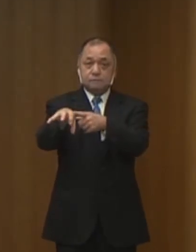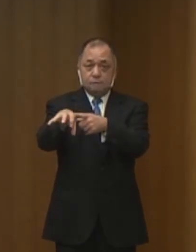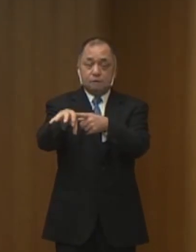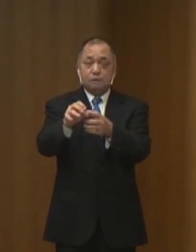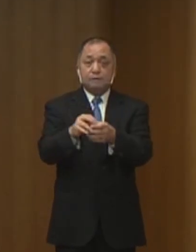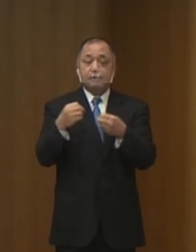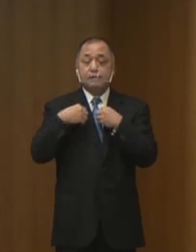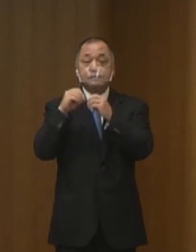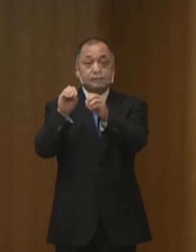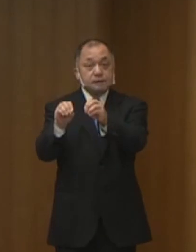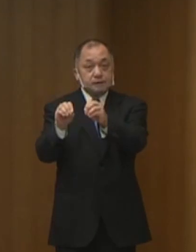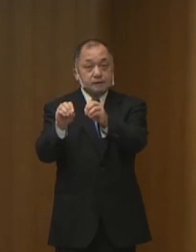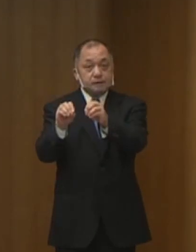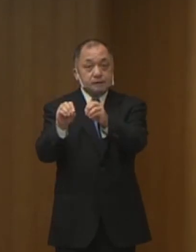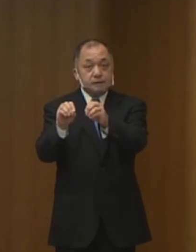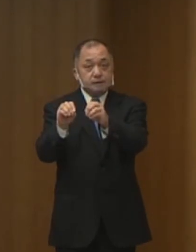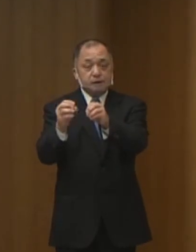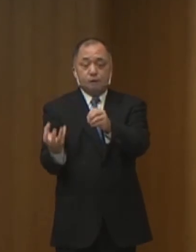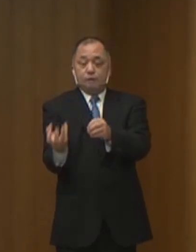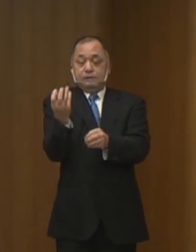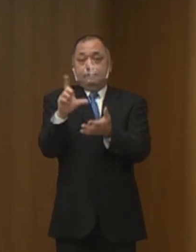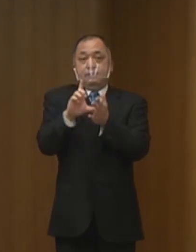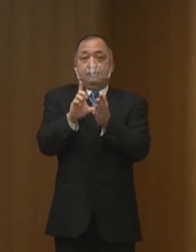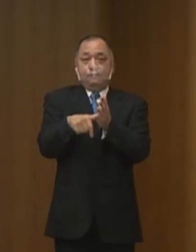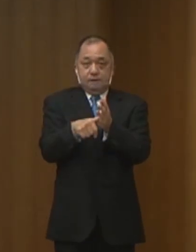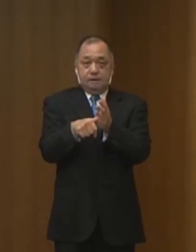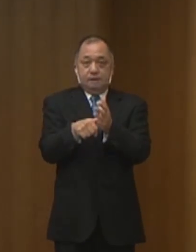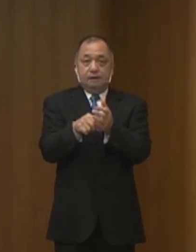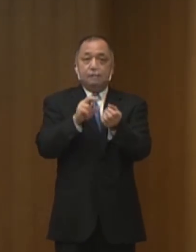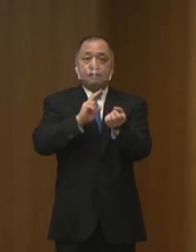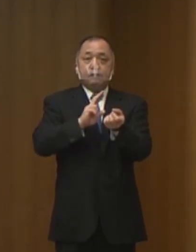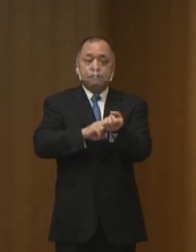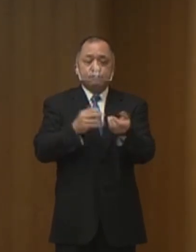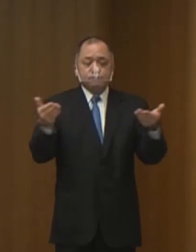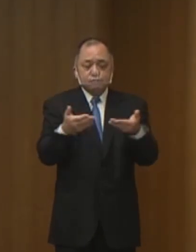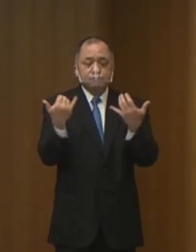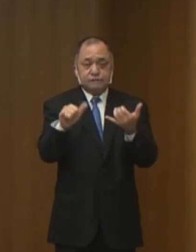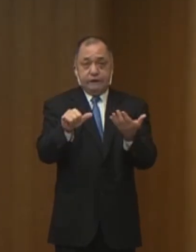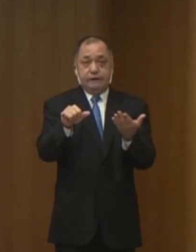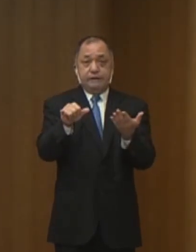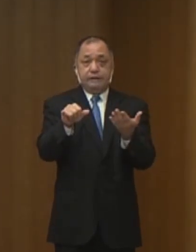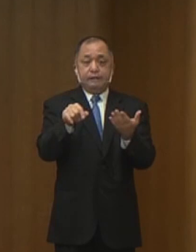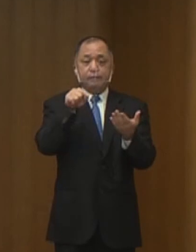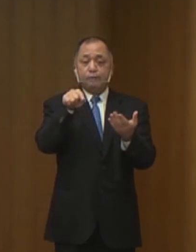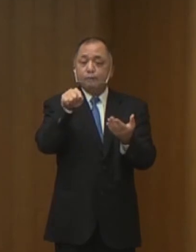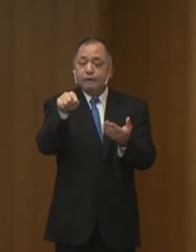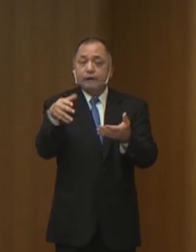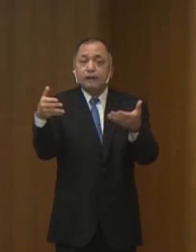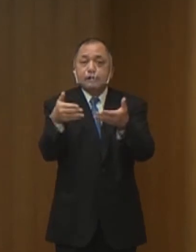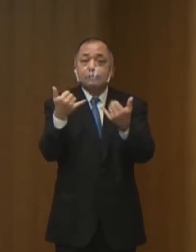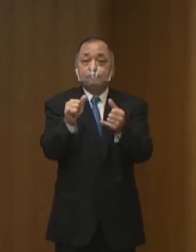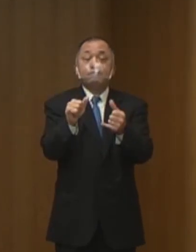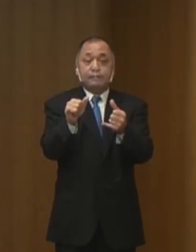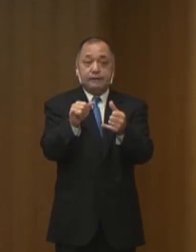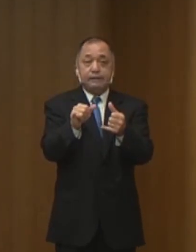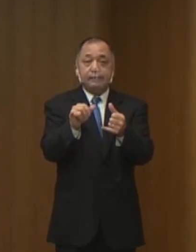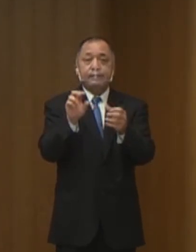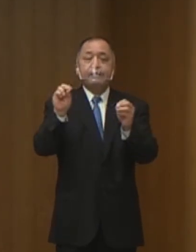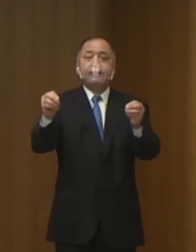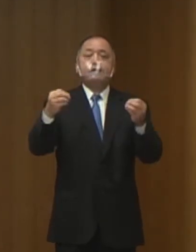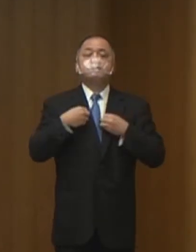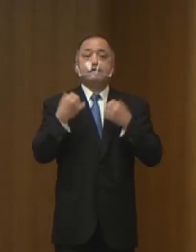った感染が出ますと、当然医療従事者の方、そこで働いている方が感